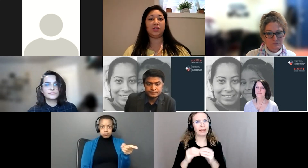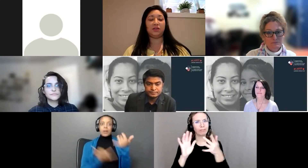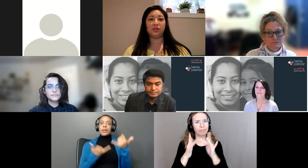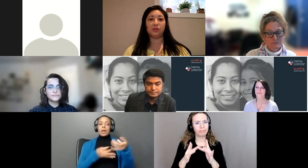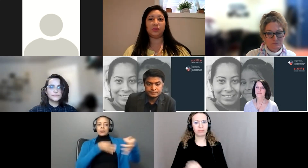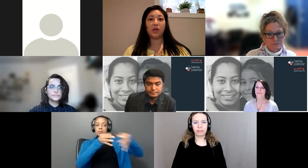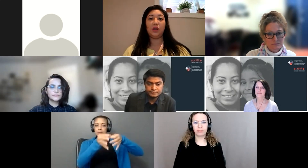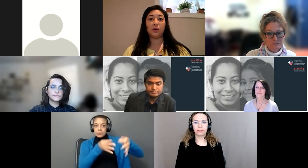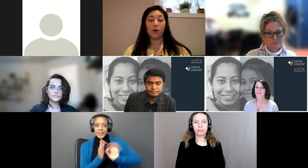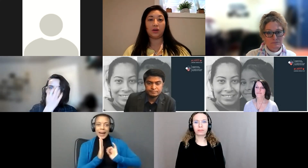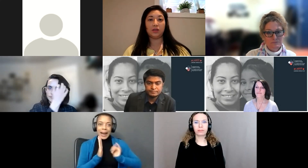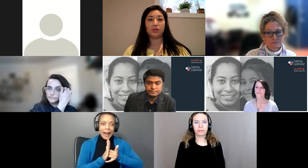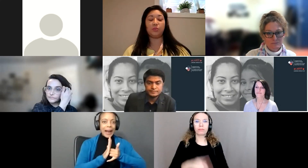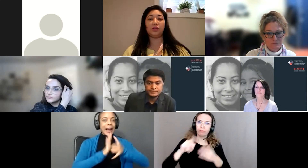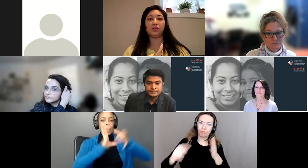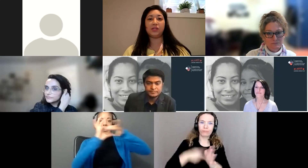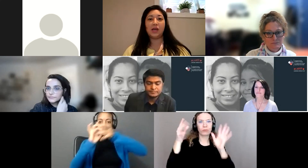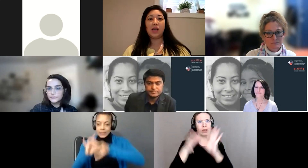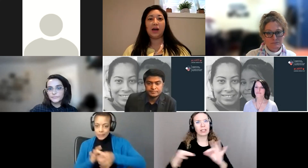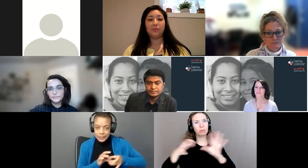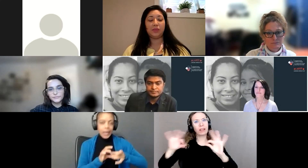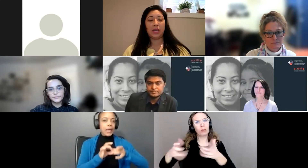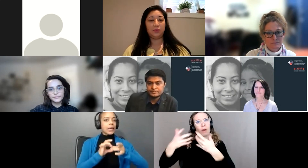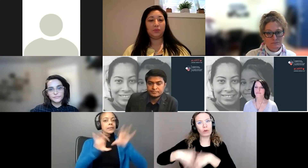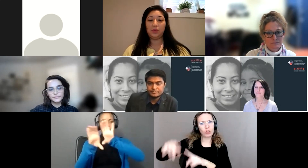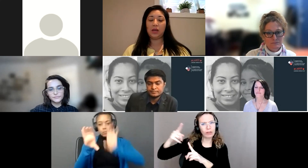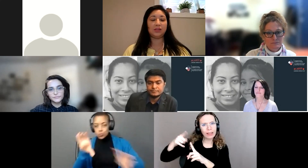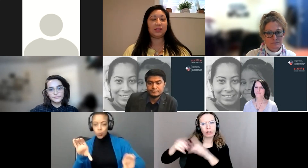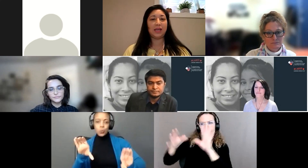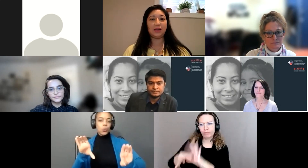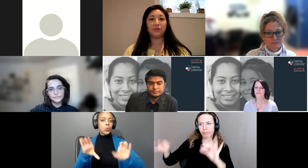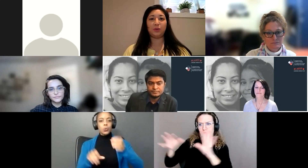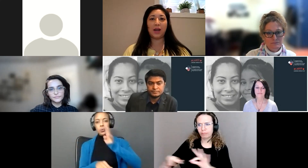il a fallu leur expliquer cette technologie. Nous avons besoin d'interprètes.